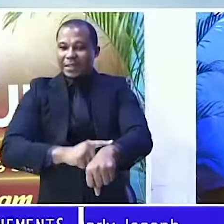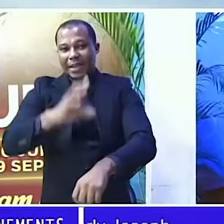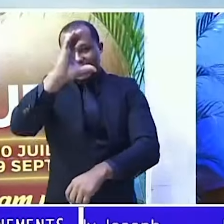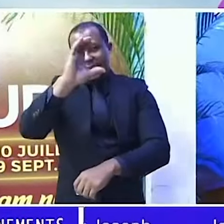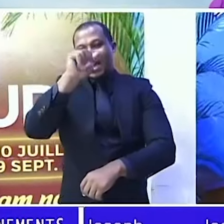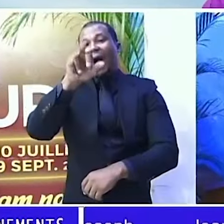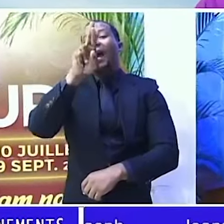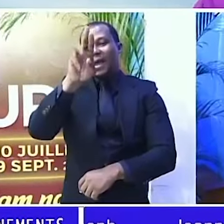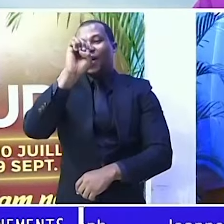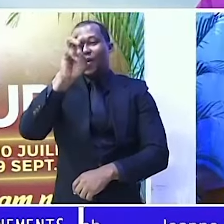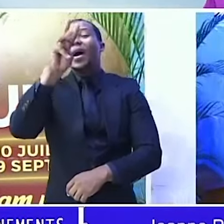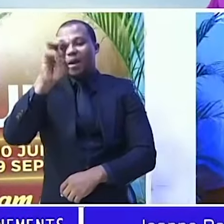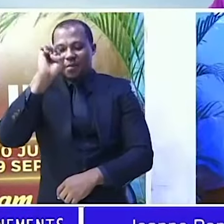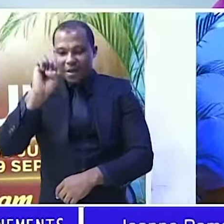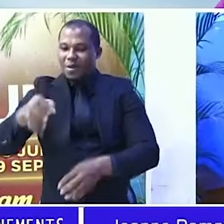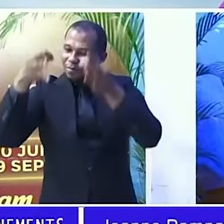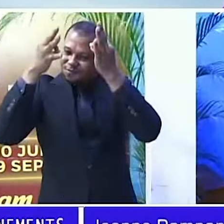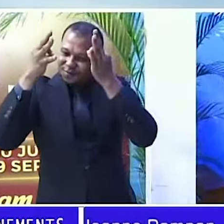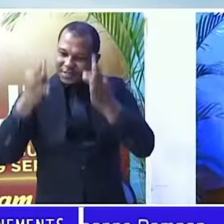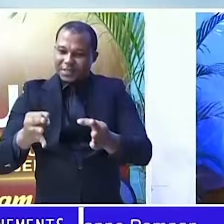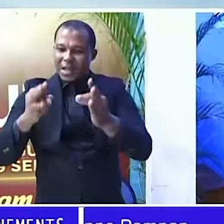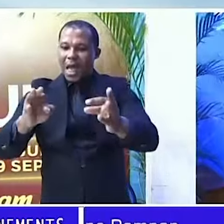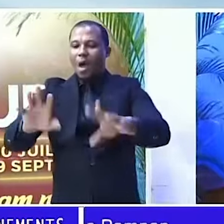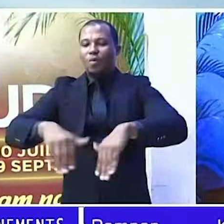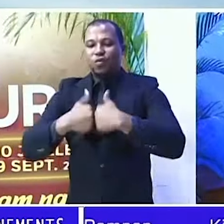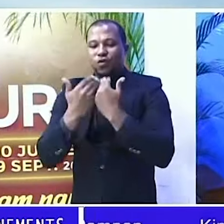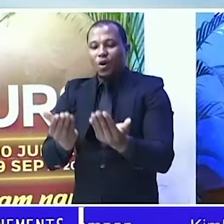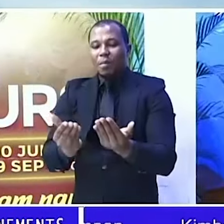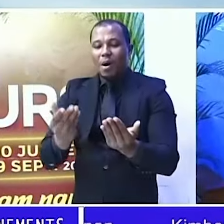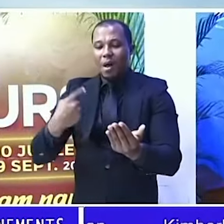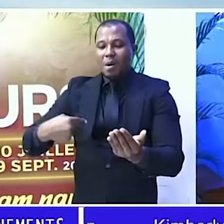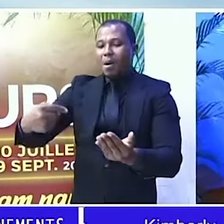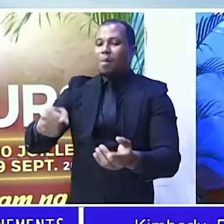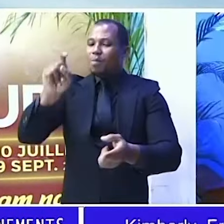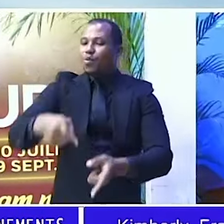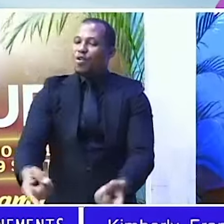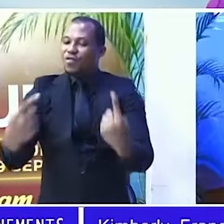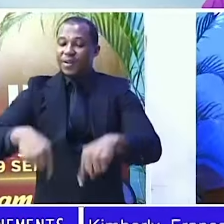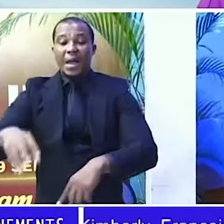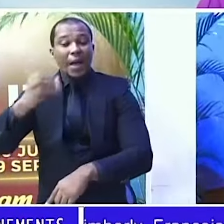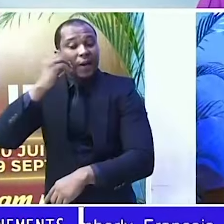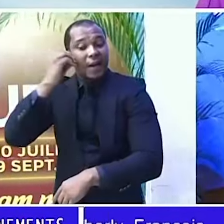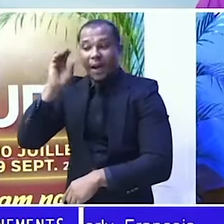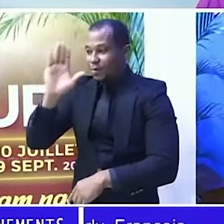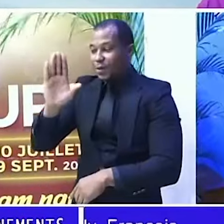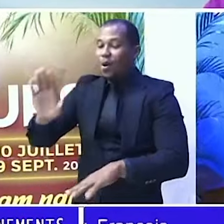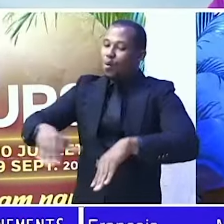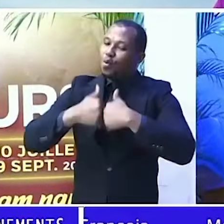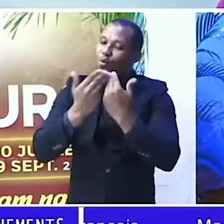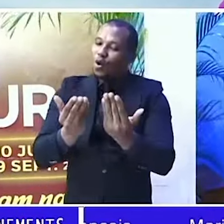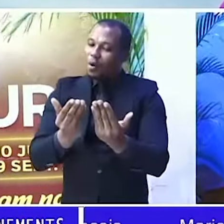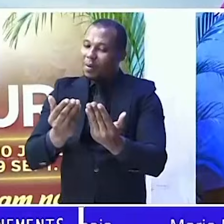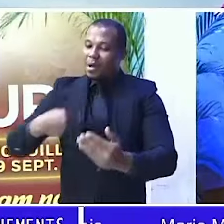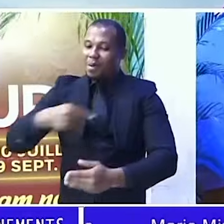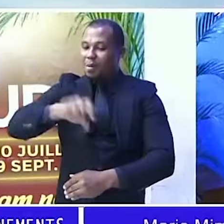décision également à ce niveau. Qui j'en moins de venir, car bon Dieu, comment moins de comporter, car bon